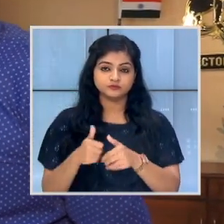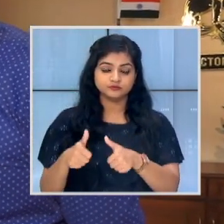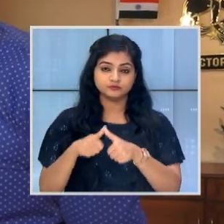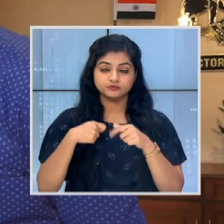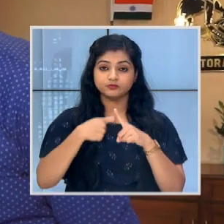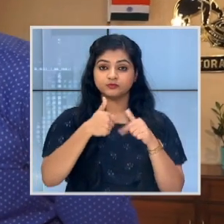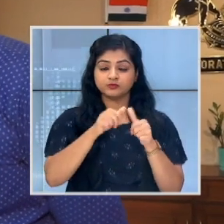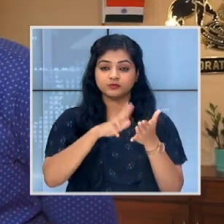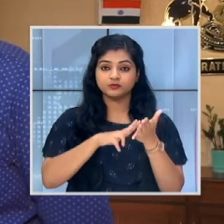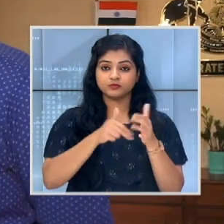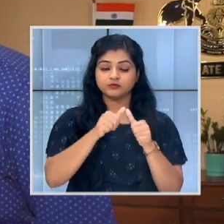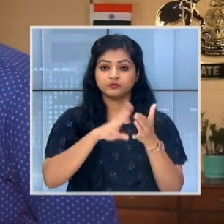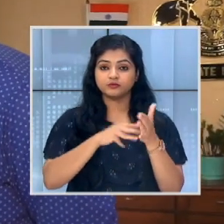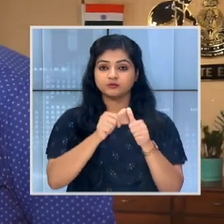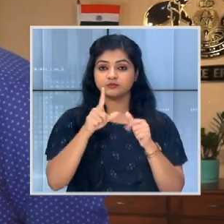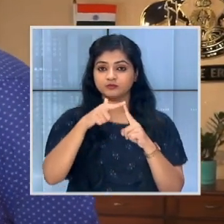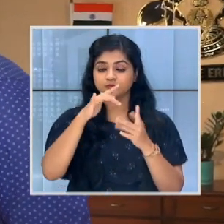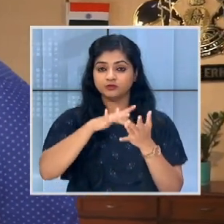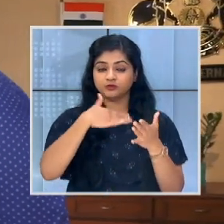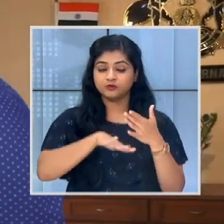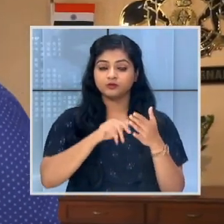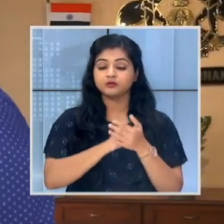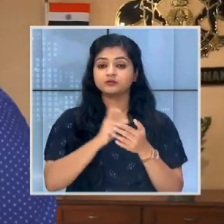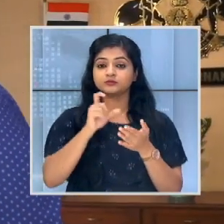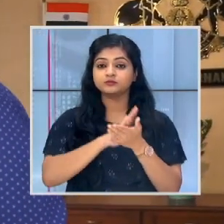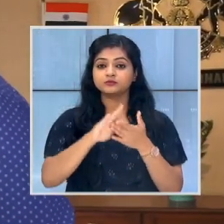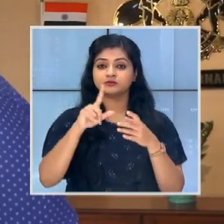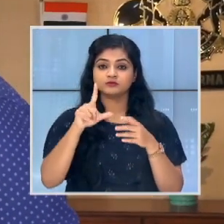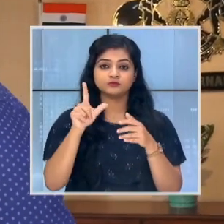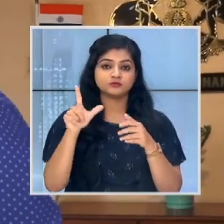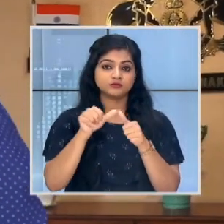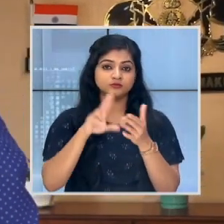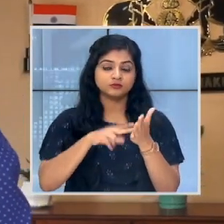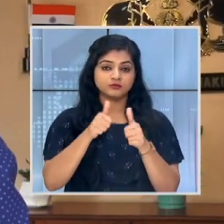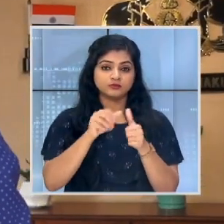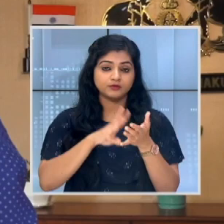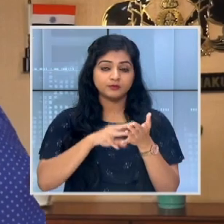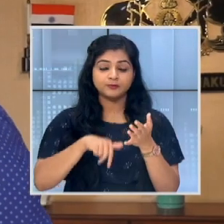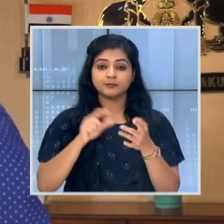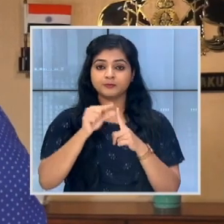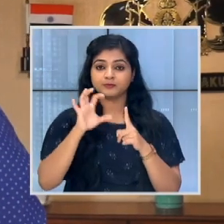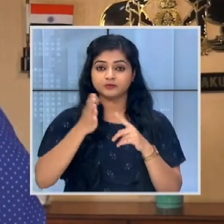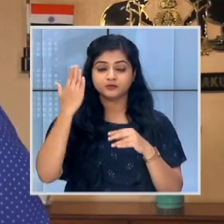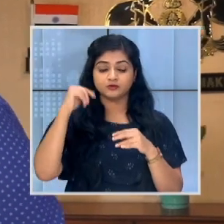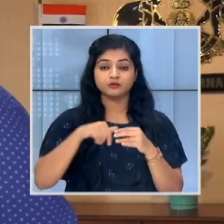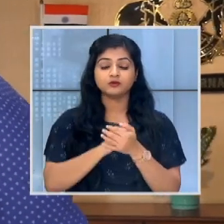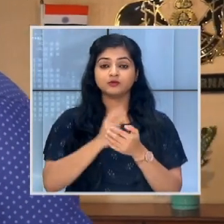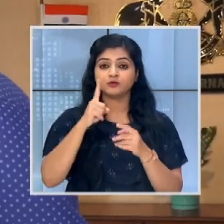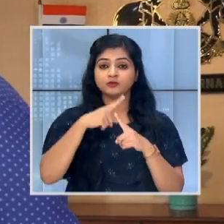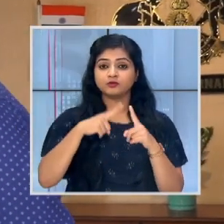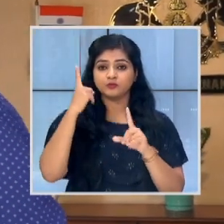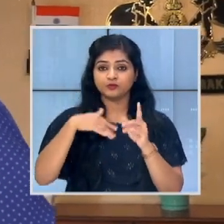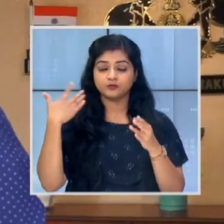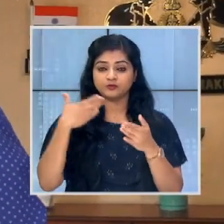കണ്ണമാലി ഉള്ളത് ചെല്ലണം പഞ്ചായത്തിലാണ്. ചെല്ലണം പഞ്ചായത്തിൽ നമ്മൾ ഓൾറെഡി കേരളത്തിൽ ആദ്യമായിട്ട് നമ്മൾ കഴിഞ്ഞ 1.5 കൊല്ലത്തിൽ തന്നെ നമ്മൾ